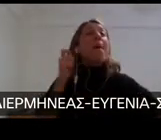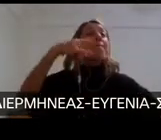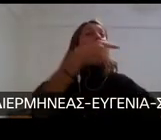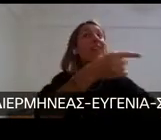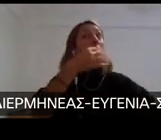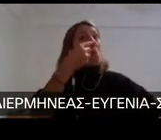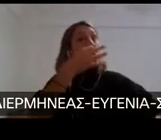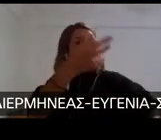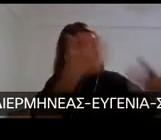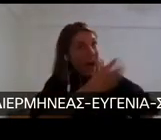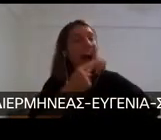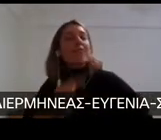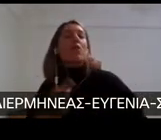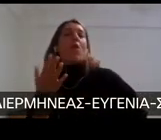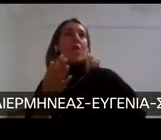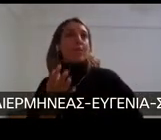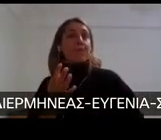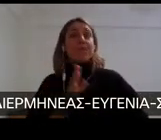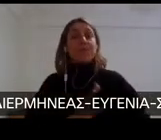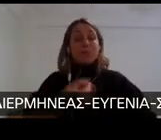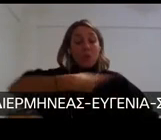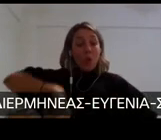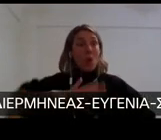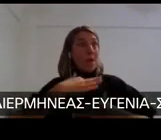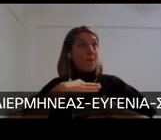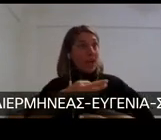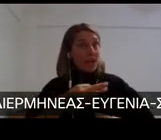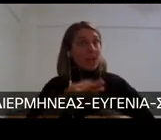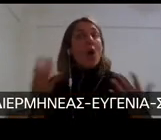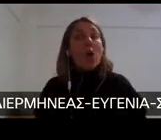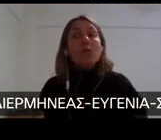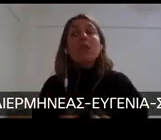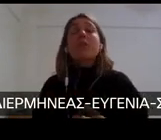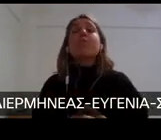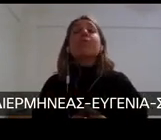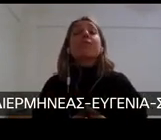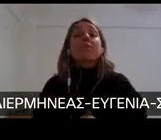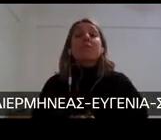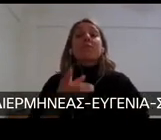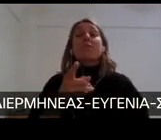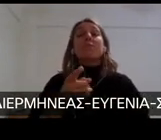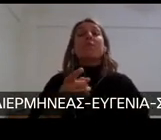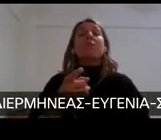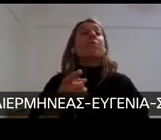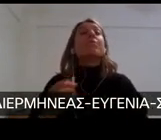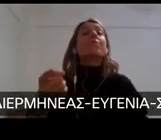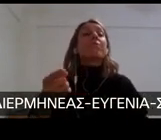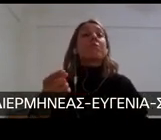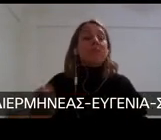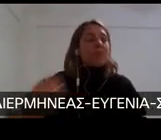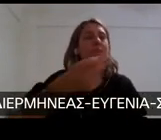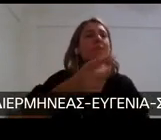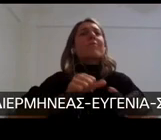γλωσσικό εισιτήριο των μελών της κοινότητας, που αποφασίσαμε να το σεβαστούμε πολύ, είναι διαφορετικό και αντέχει διαφορετικού εύρους αλλαγές